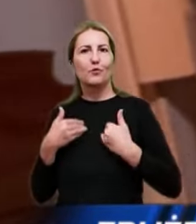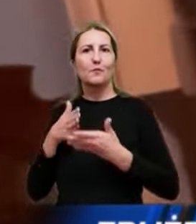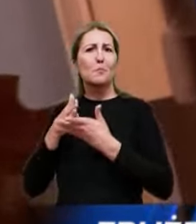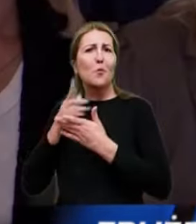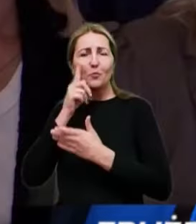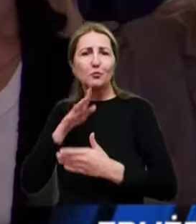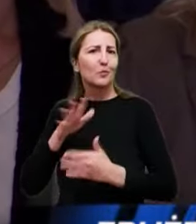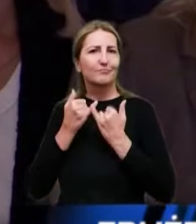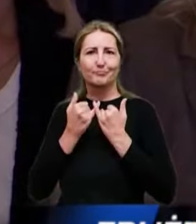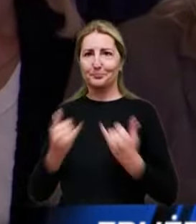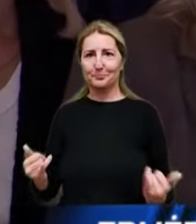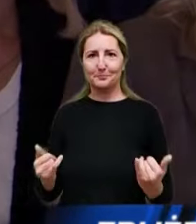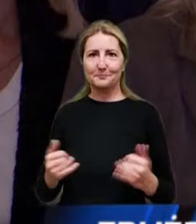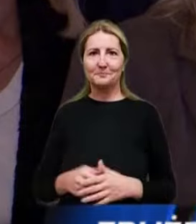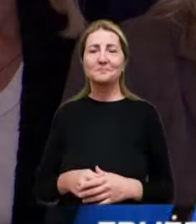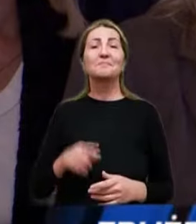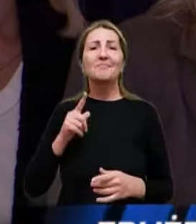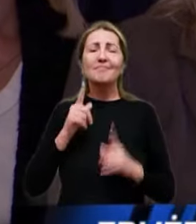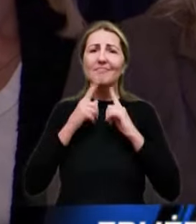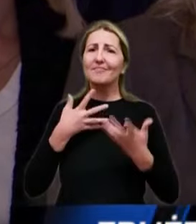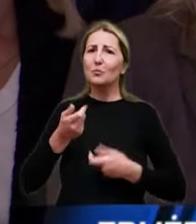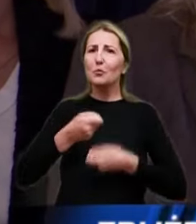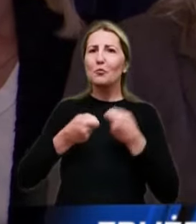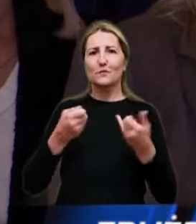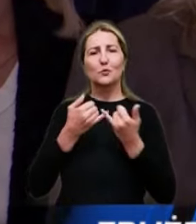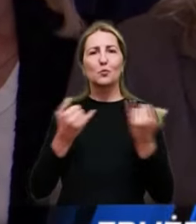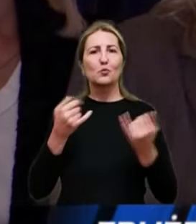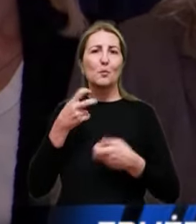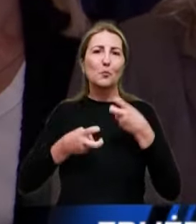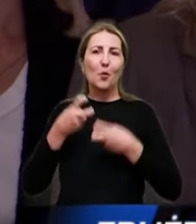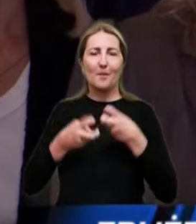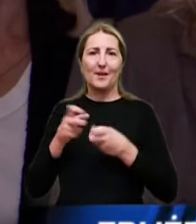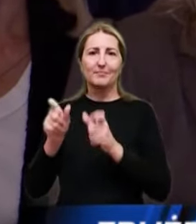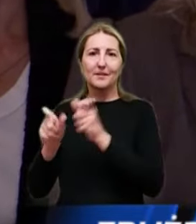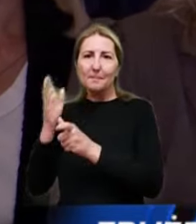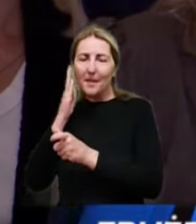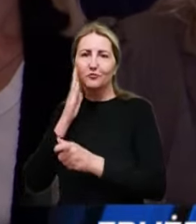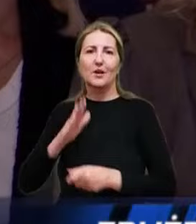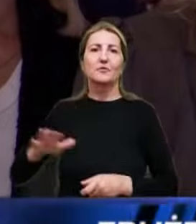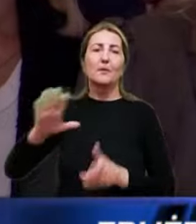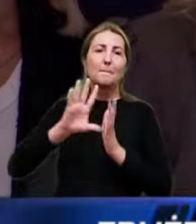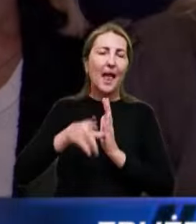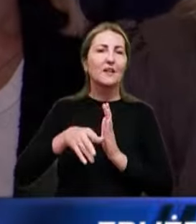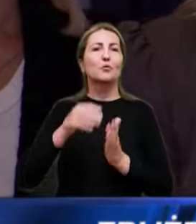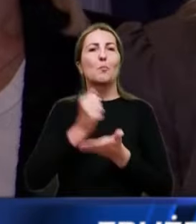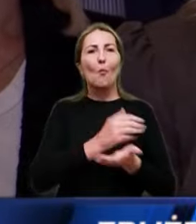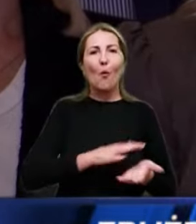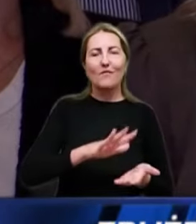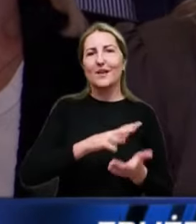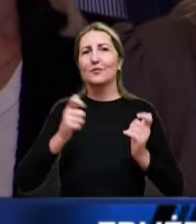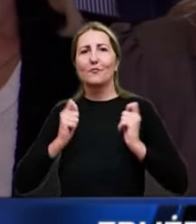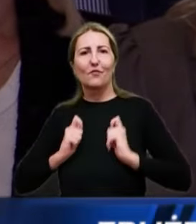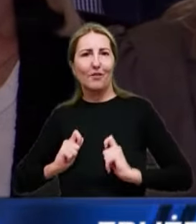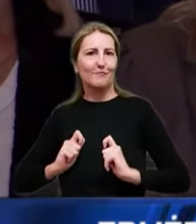innych. Chcemy rozwiązywać problemy naszych mieszkańców, miasta i oczywiście powiatu ziemskiego, mieszkańców naszych wsi, tak aby